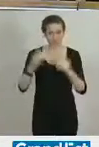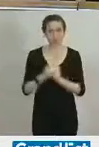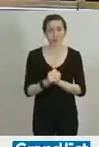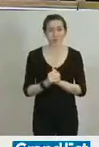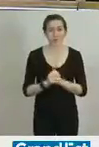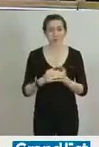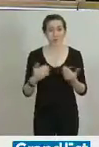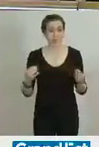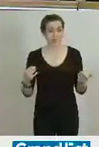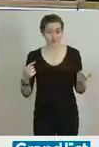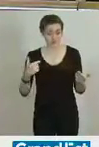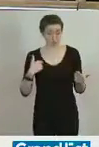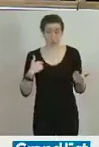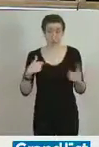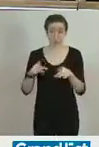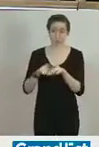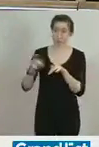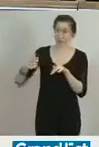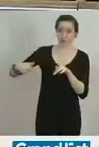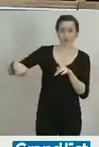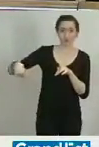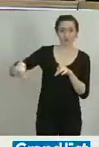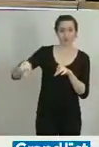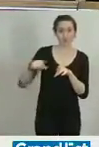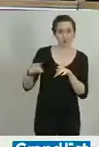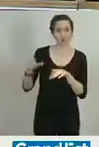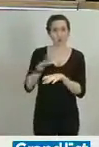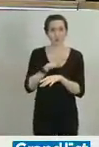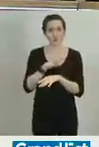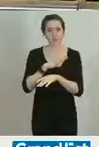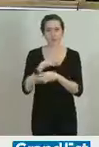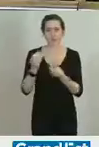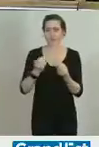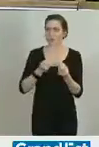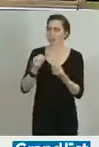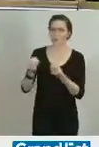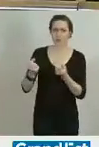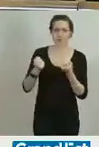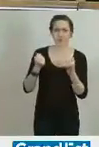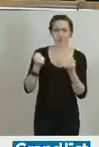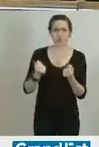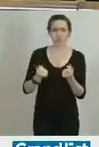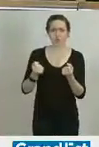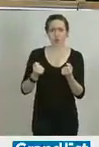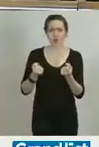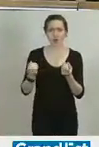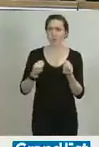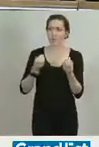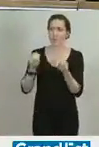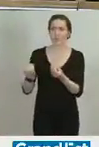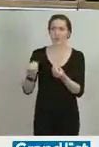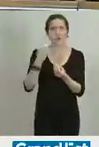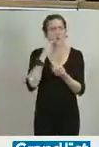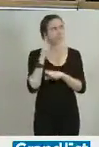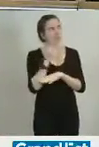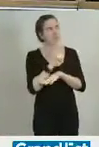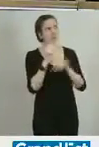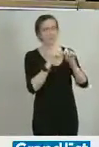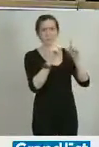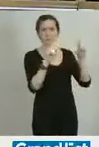moi aussi, comme mes collègues, cédé à la mode des points de pouvoir, mais je ne les vois pas apparaître sur les écrans, ce qui me